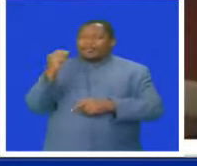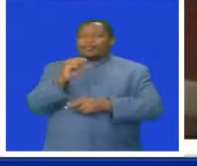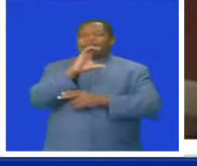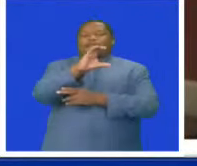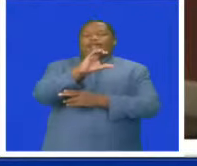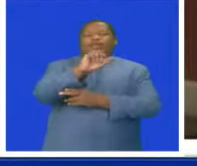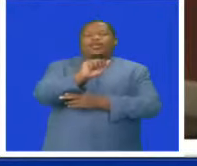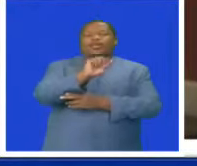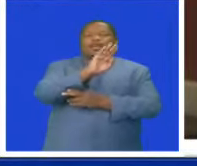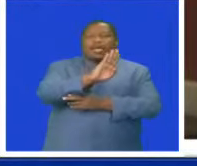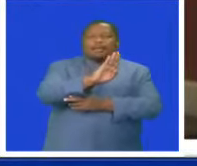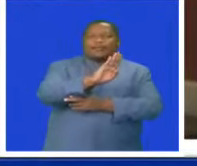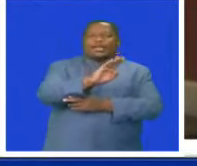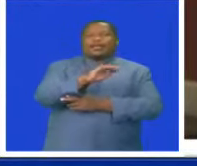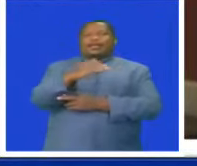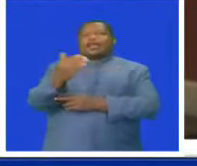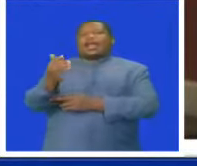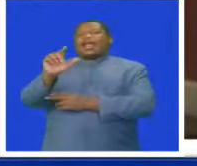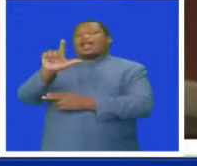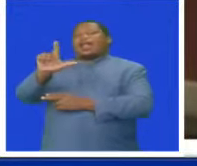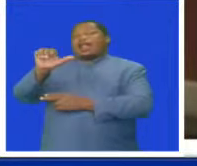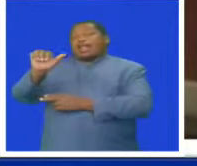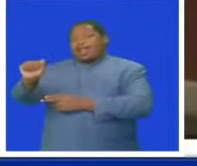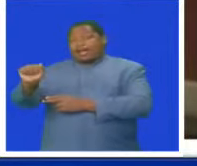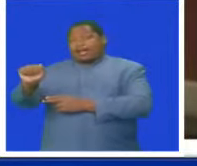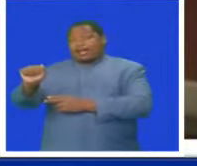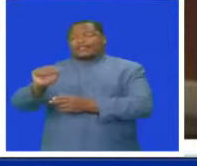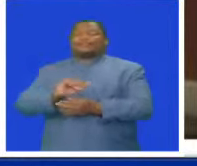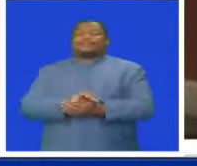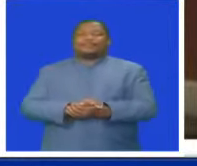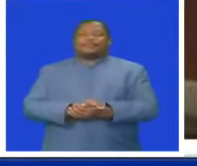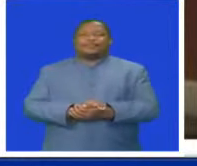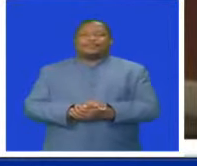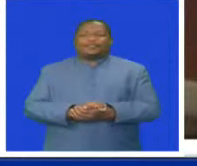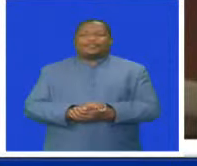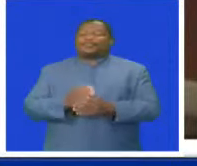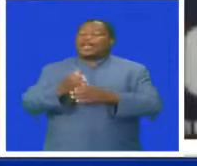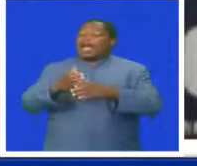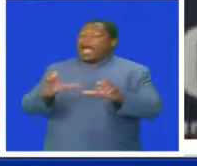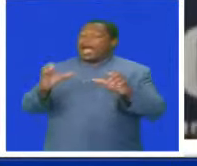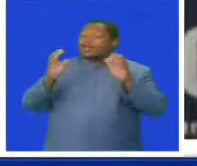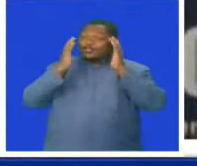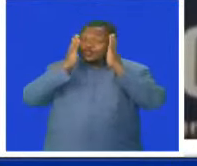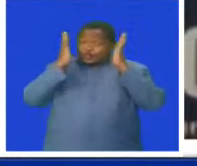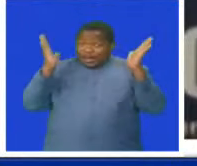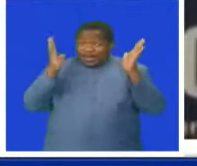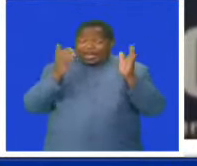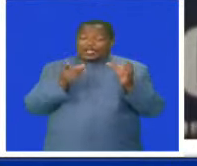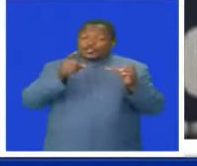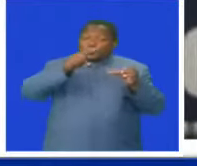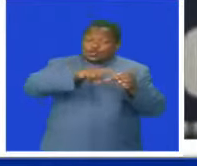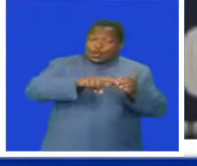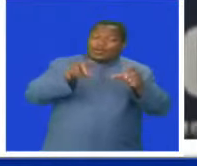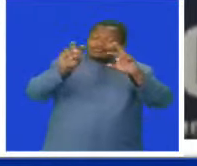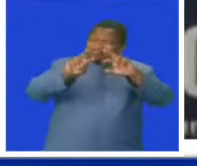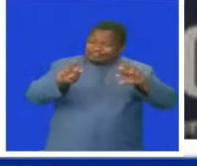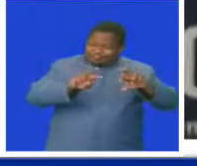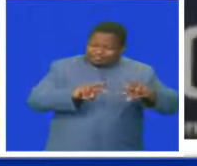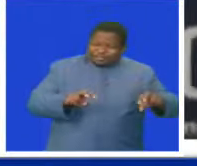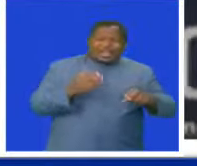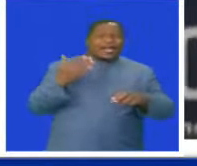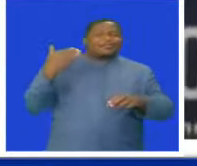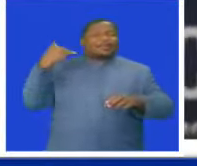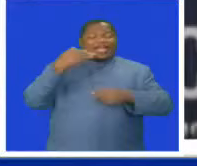Livela kangwane liyingcenye yelicwaningo lelacala ngeminyaka wa 2018 lolufaka ikhathi lamanye emave e-Africa